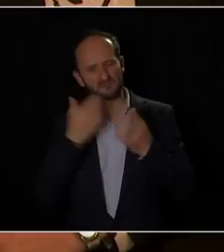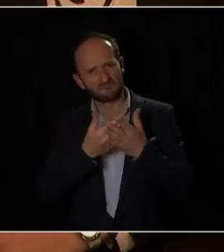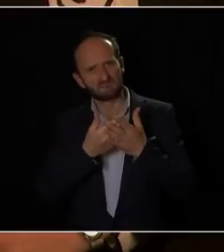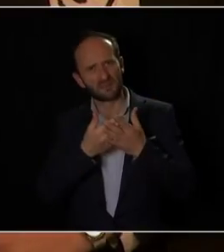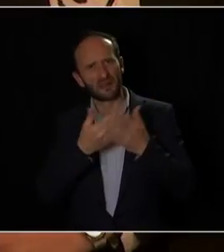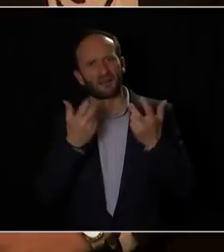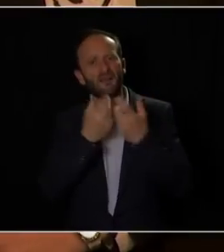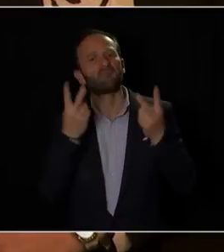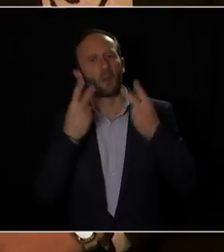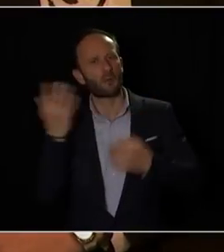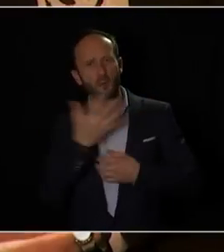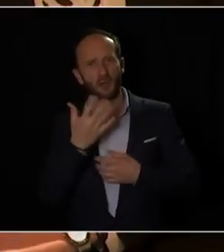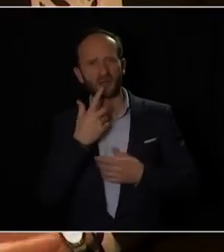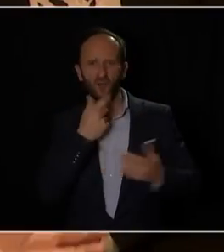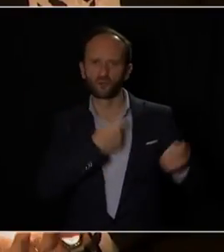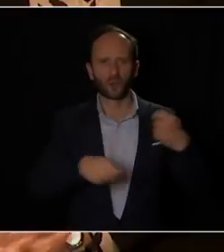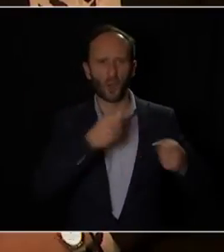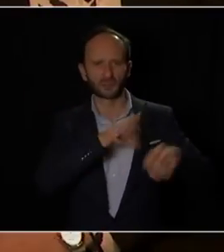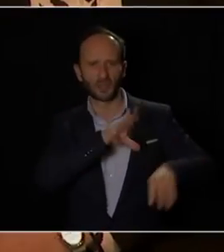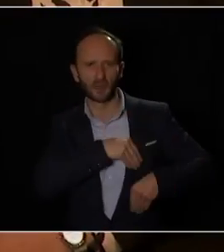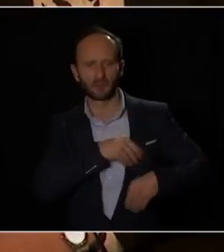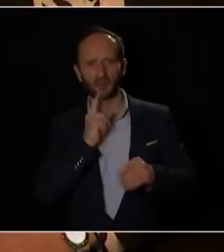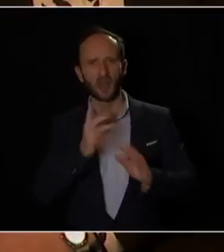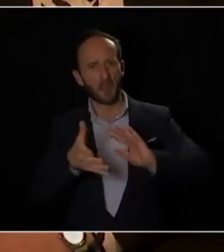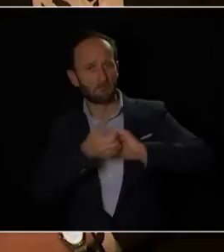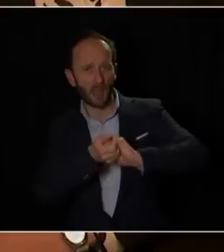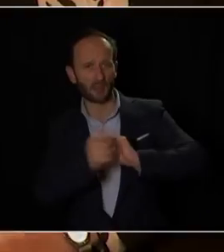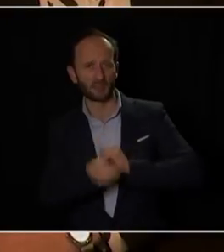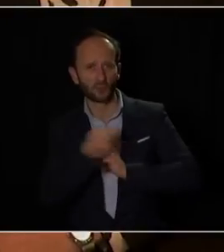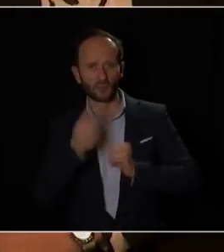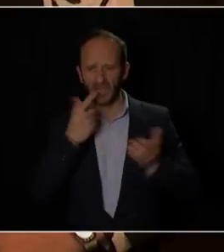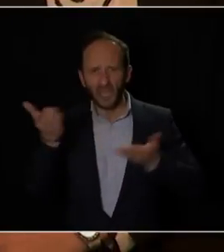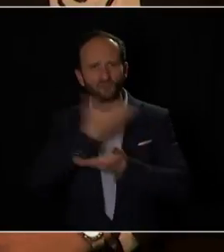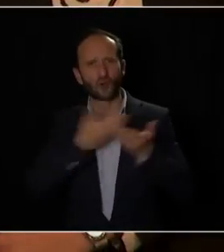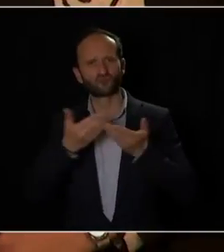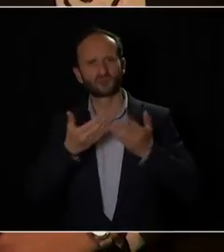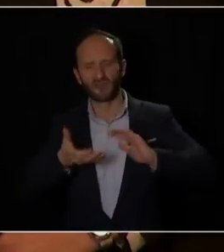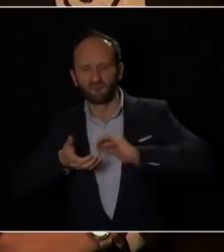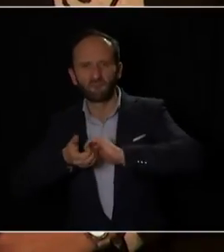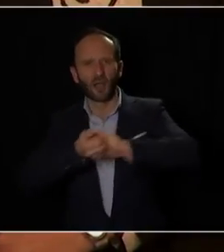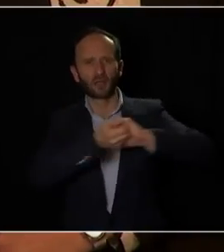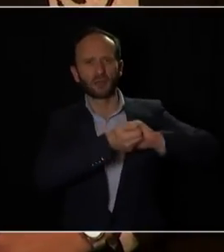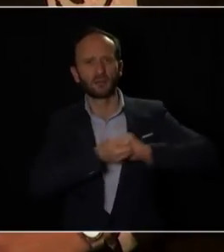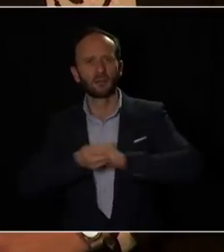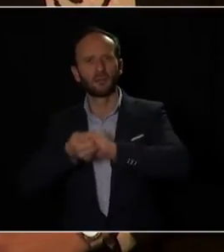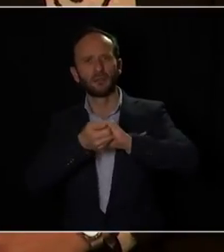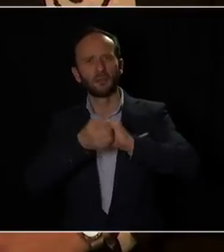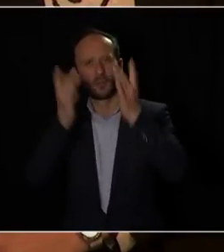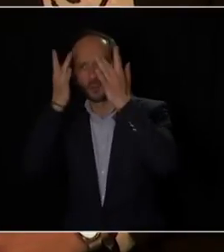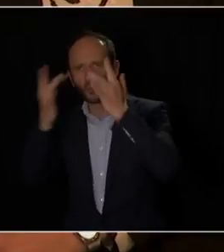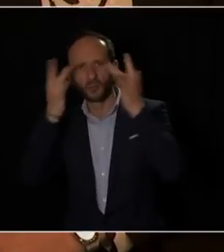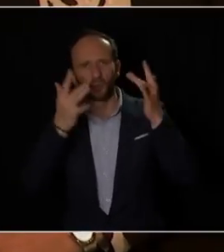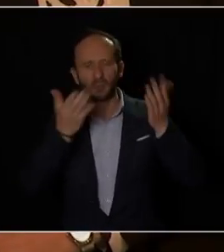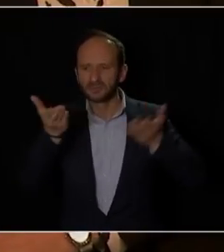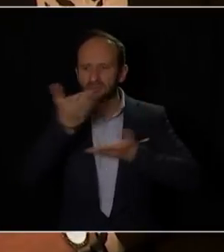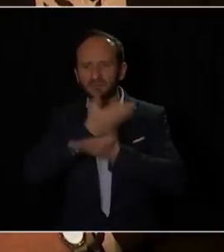nom la tolérance, la paix, bien évidemment, l'échange, la fraternité, le dialogue entre les cultures. Et tout cela,